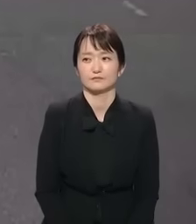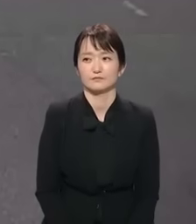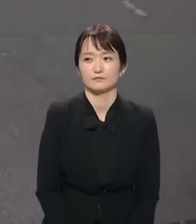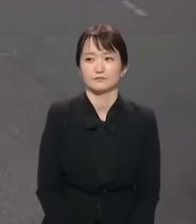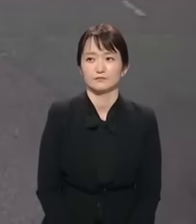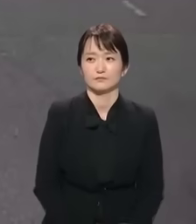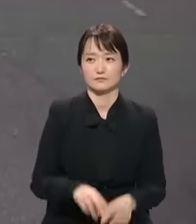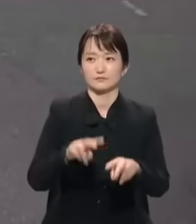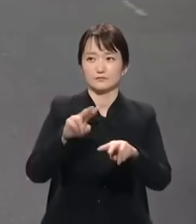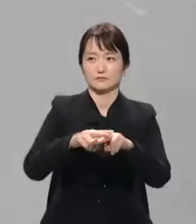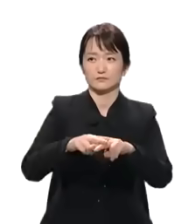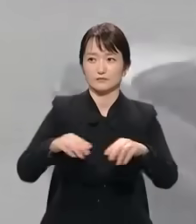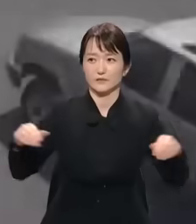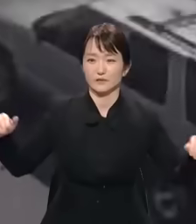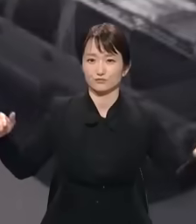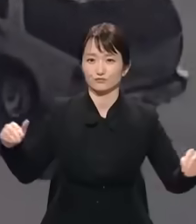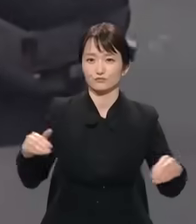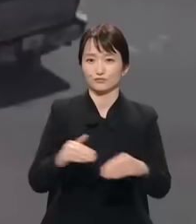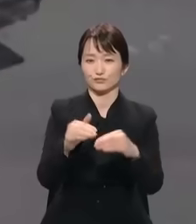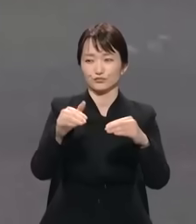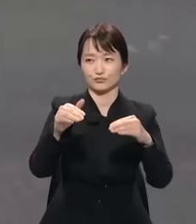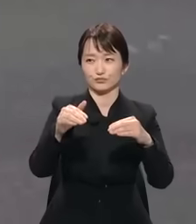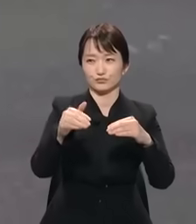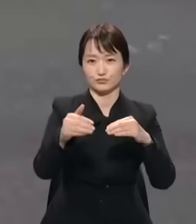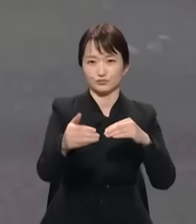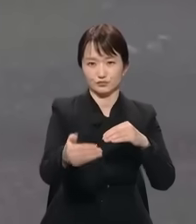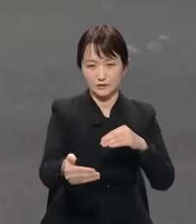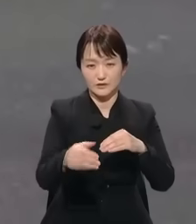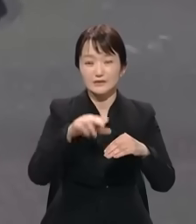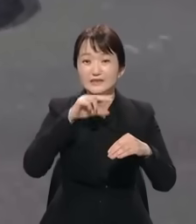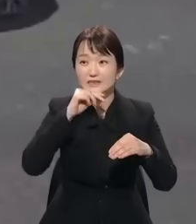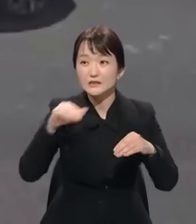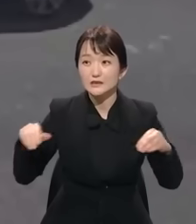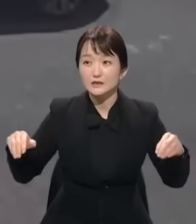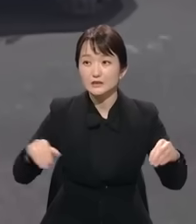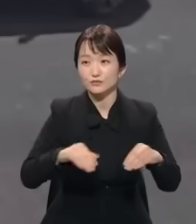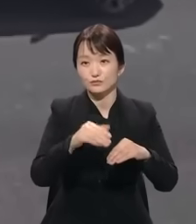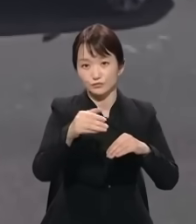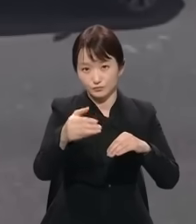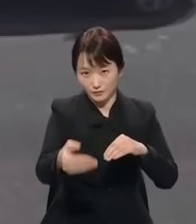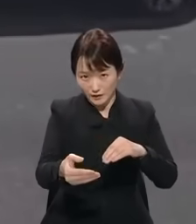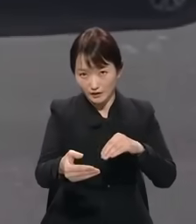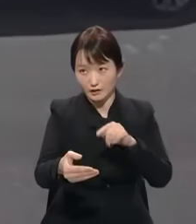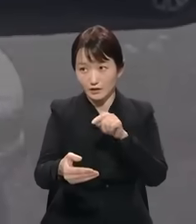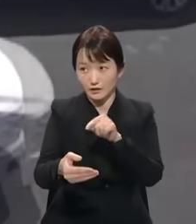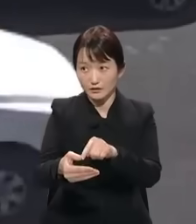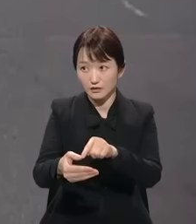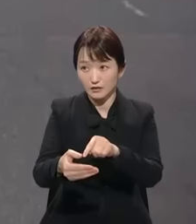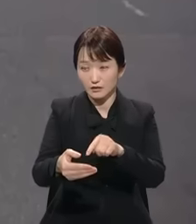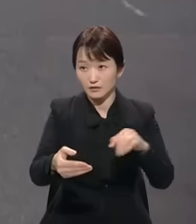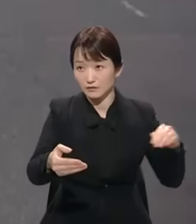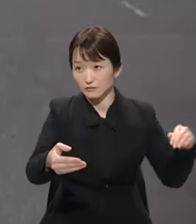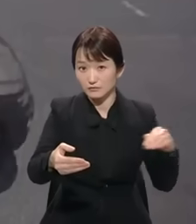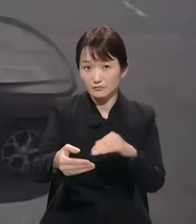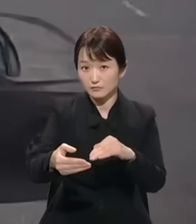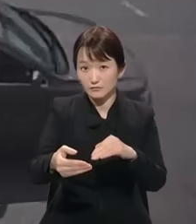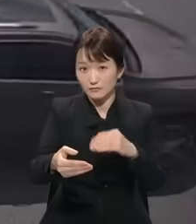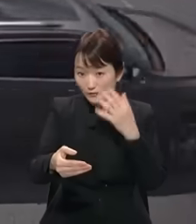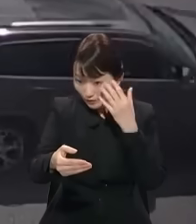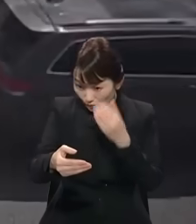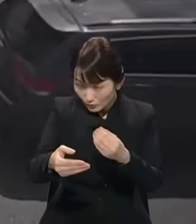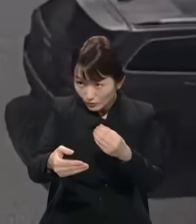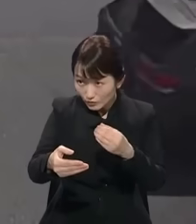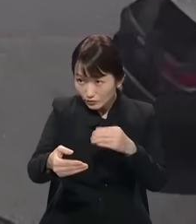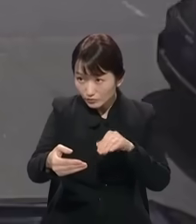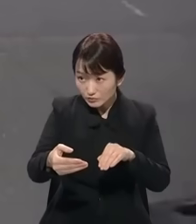자, 교차로에서 두 차량이 쿵! 부딪혔습니다. 이 충돌로 회색 차량은 옆으로 고꾸라지고 마는데요. 자, 그런데 이때 사고를 목격한 차 한